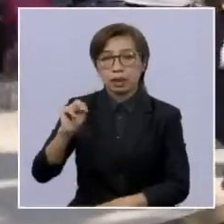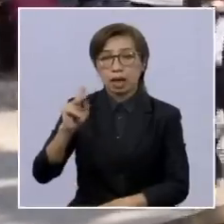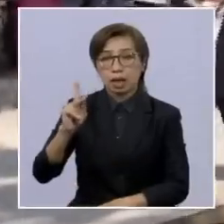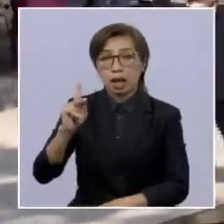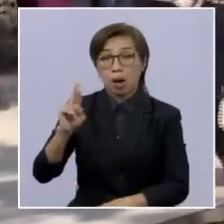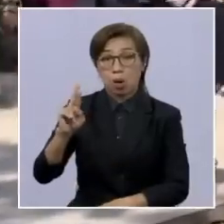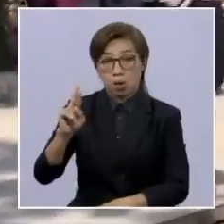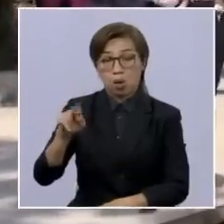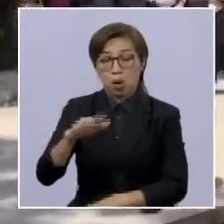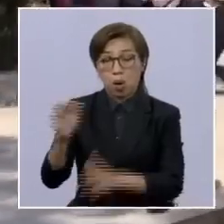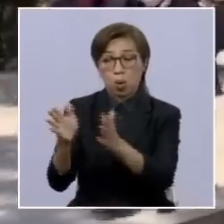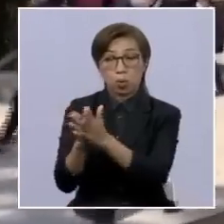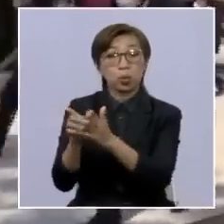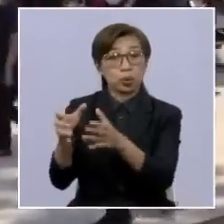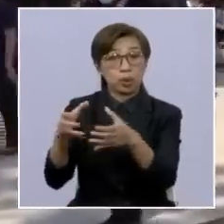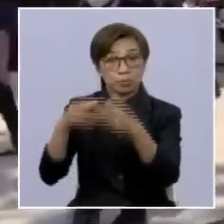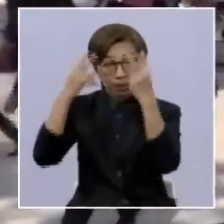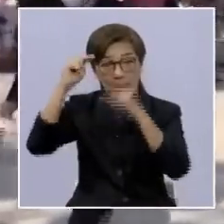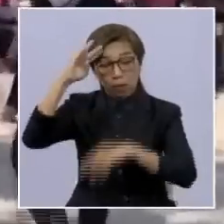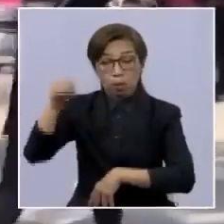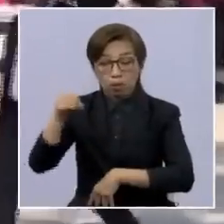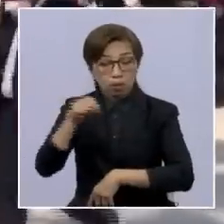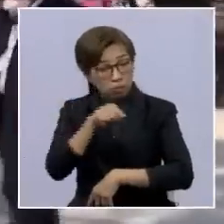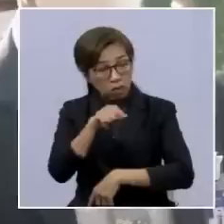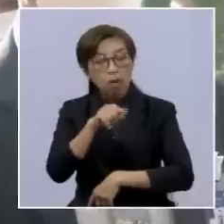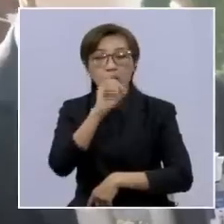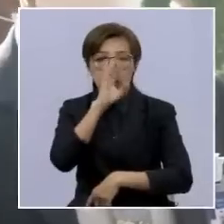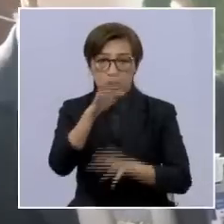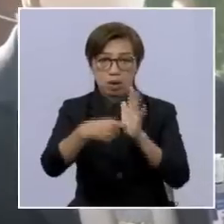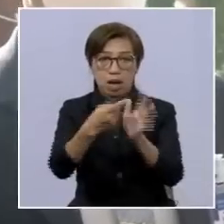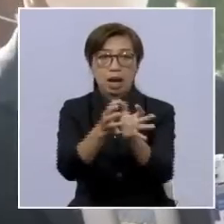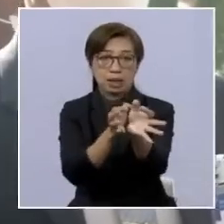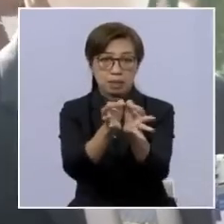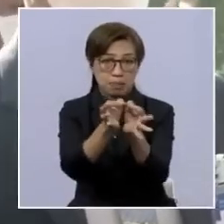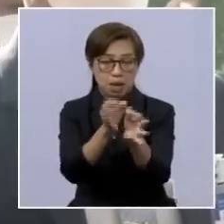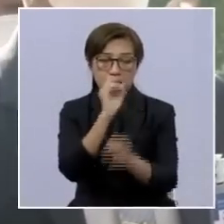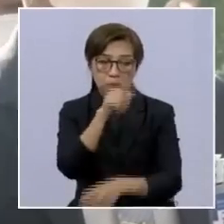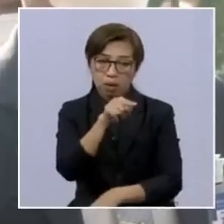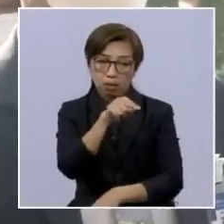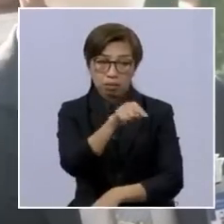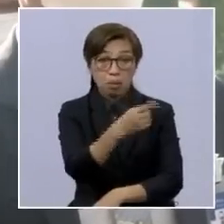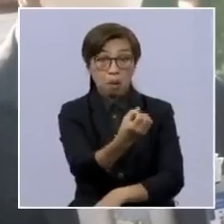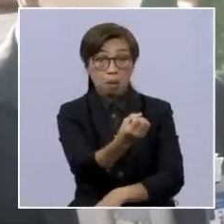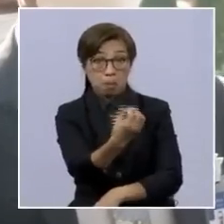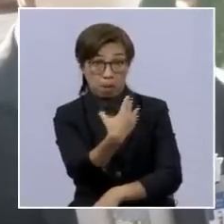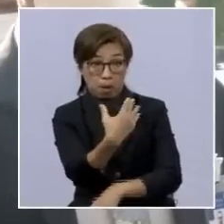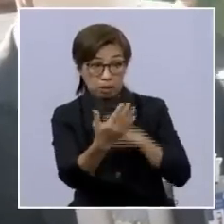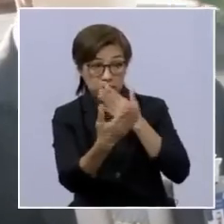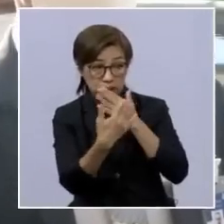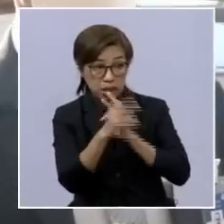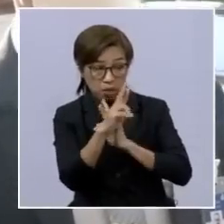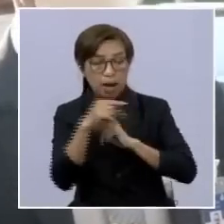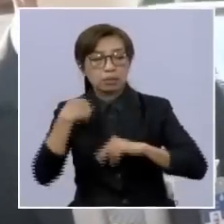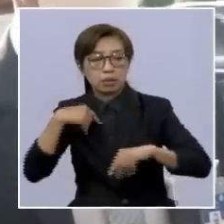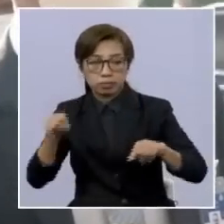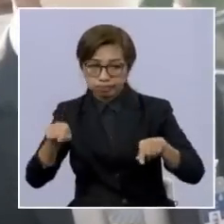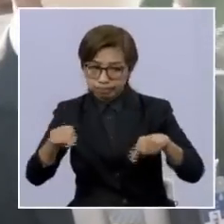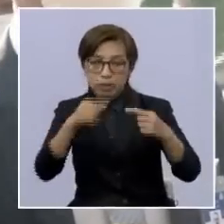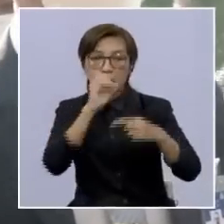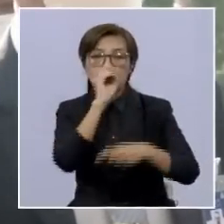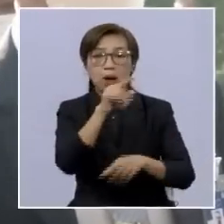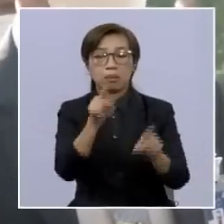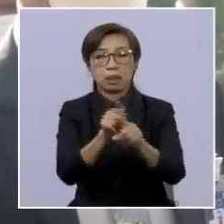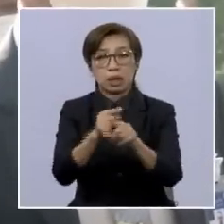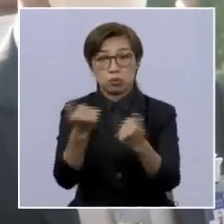เองก็ออกมาพูดถึงประเด็นนี้ชี้แจงเหมือนกันใช่ไหมฮะ ใช่ค่ะคือคุณธนกรเนี่ยสวนทันควันเลยคุณผู้ชมคะวันนี้ระหว่างการประชุมครม.เนี่ยนะ